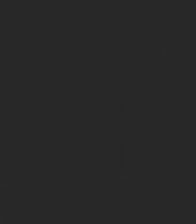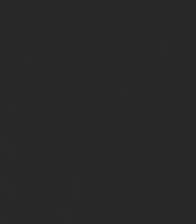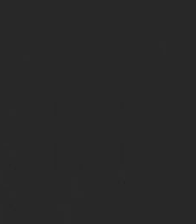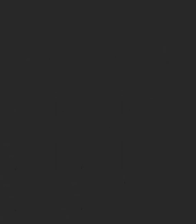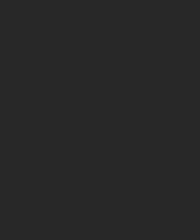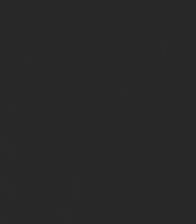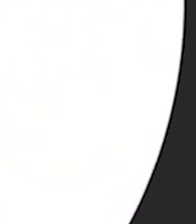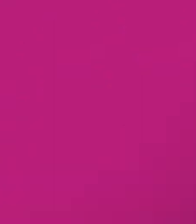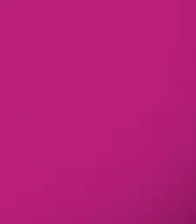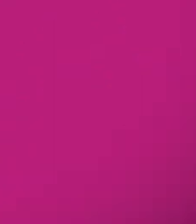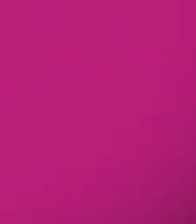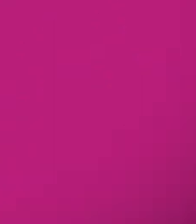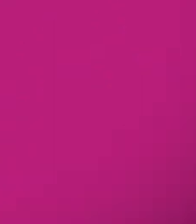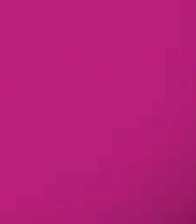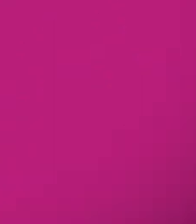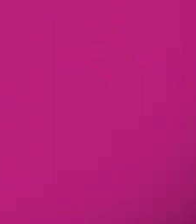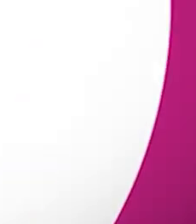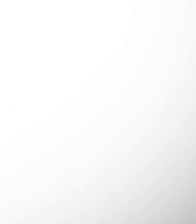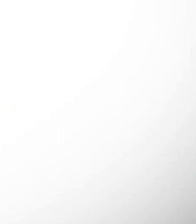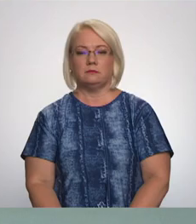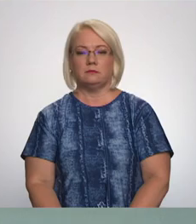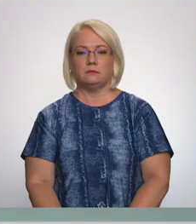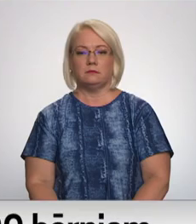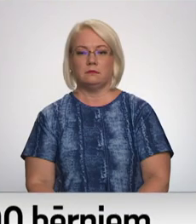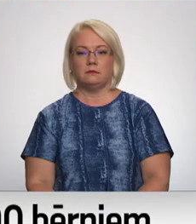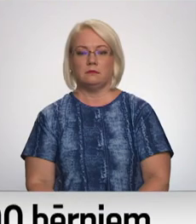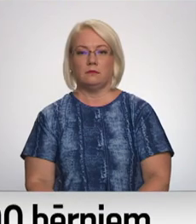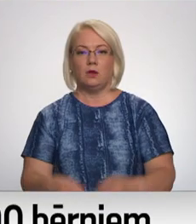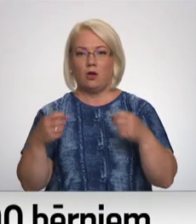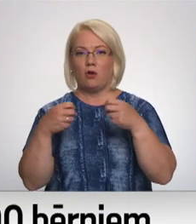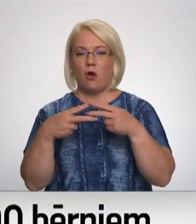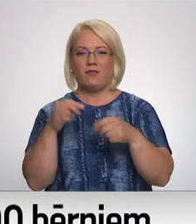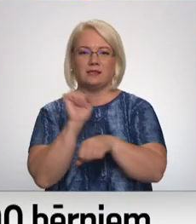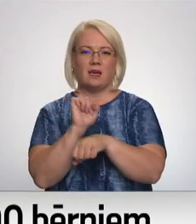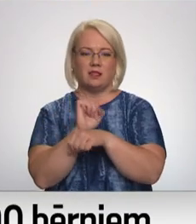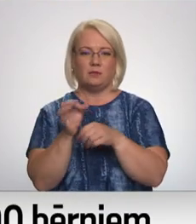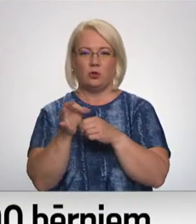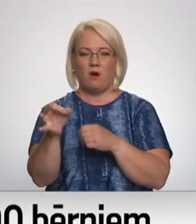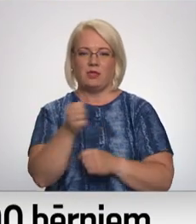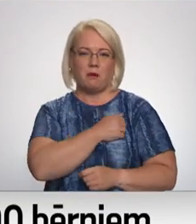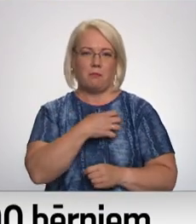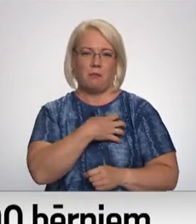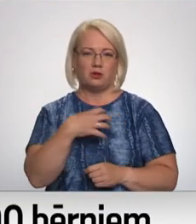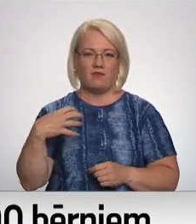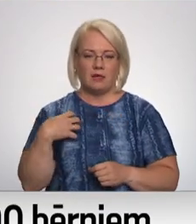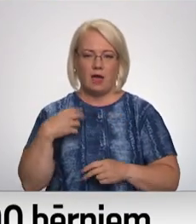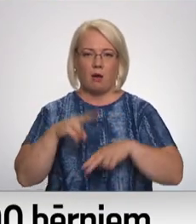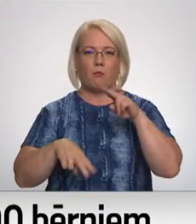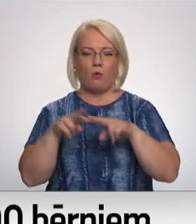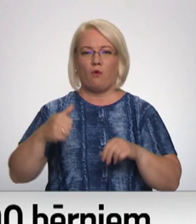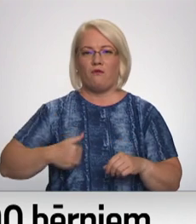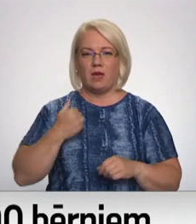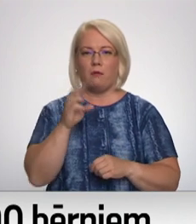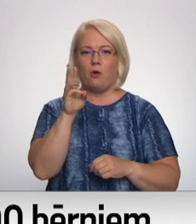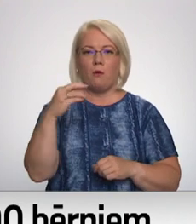Re! Viss ēters ir te! Konflikts Salaspils noda pašvaldībā ar būvkompāniju Merks.